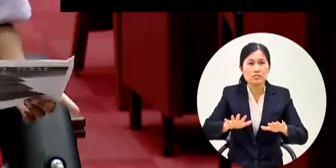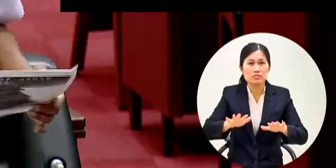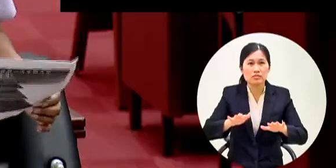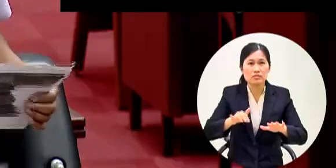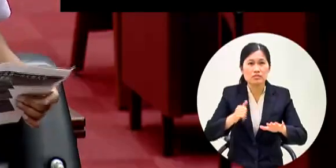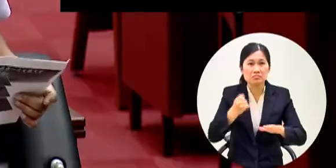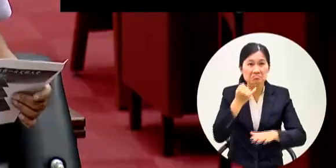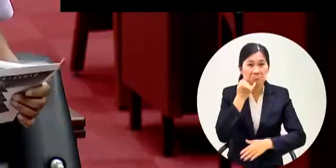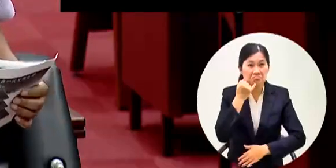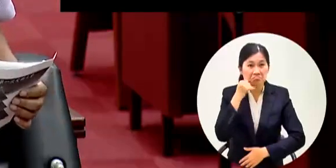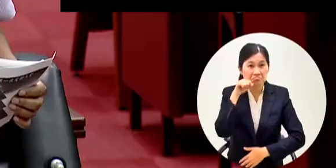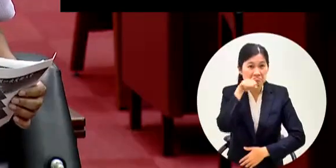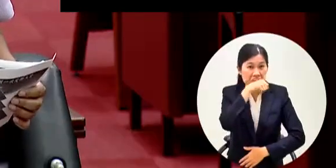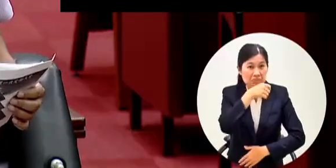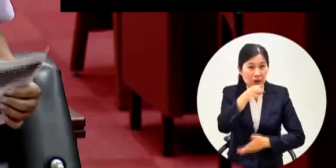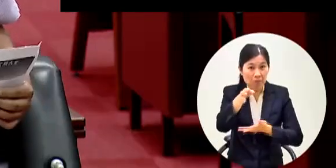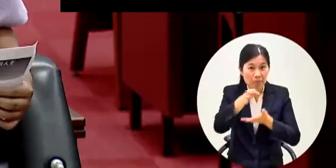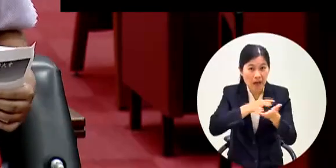可以卖台的